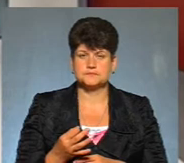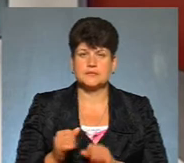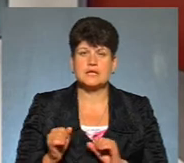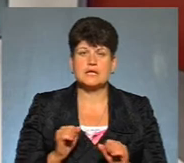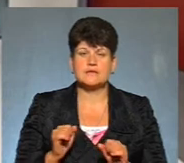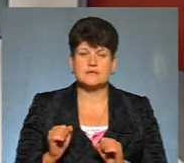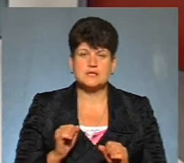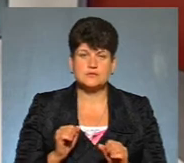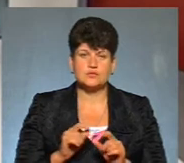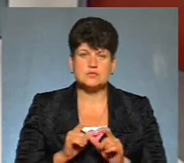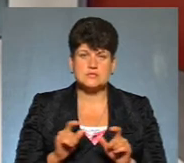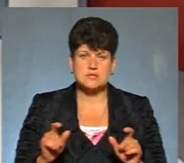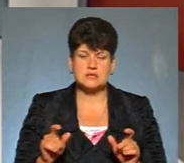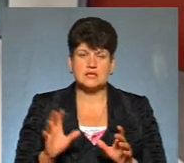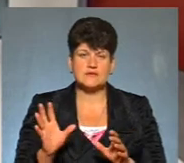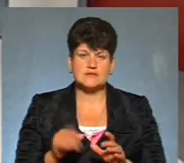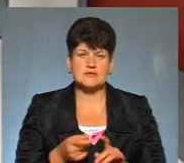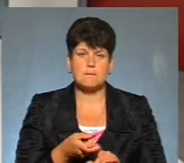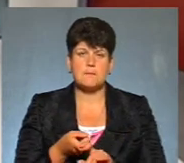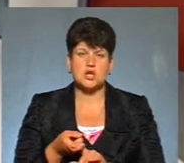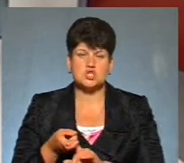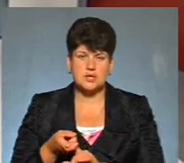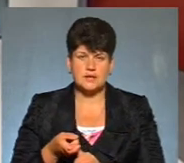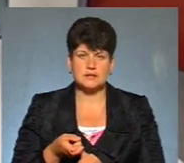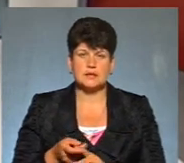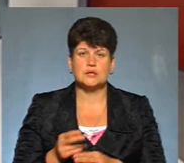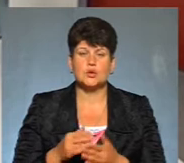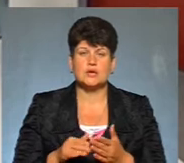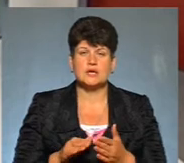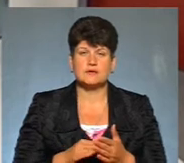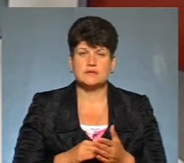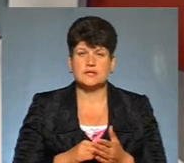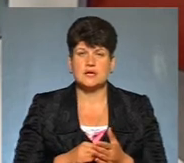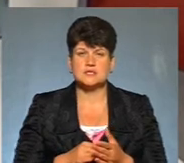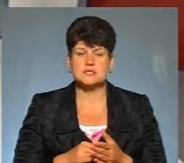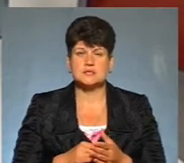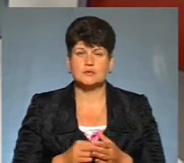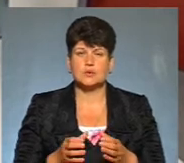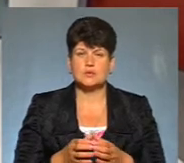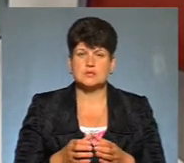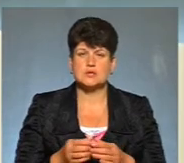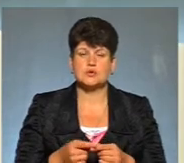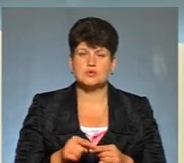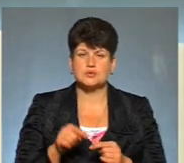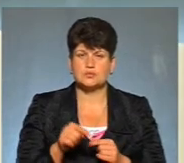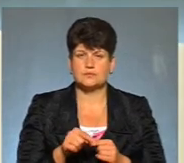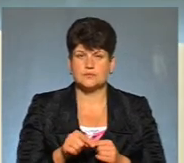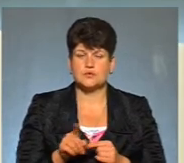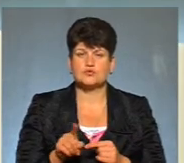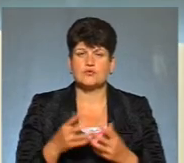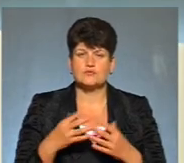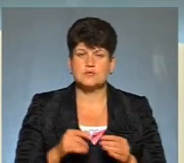керівництву закладу і всім причетним до ліквідації, локалізації цього вогнища, що вже